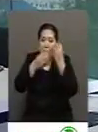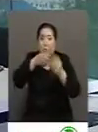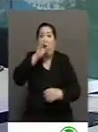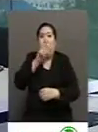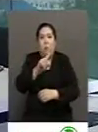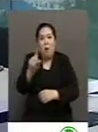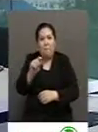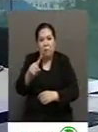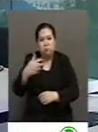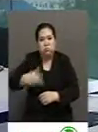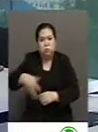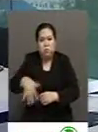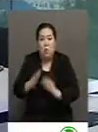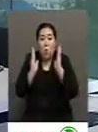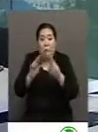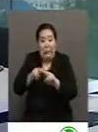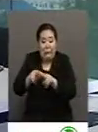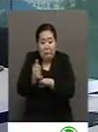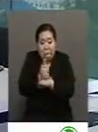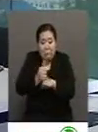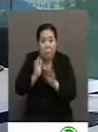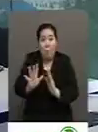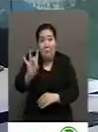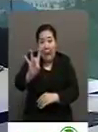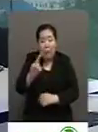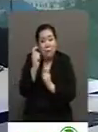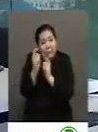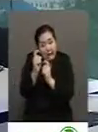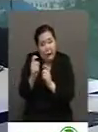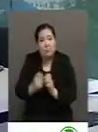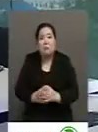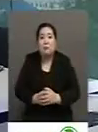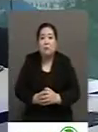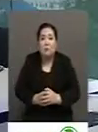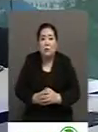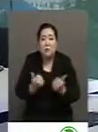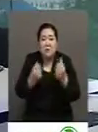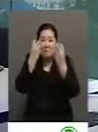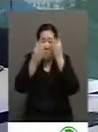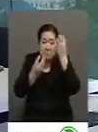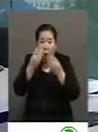าหรณ์ด้วยเหมือนกันเพราะว่าแบกชีวิตของผู้โดยสารตั้ง8ชีวิตเอาไว้นะ ใช่แล้วเขาบอกว่าอุบัติเหตุที่เกิดขึ้นตอนนี้คือเมา